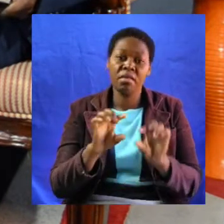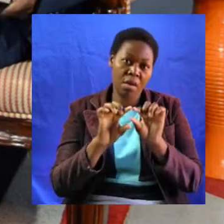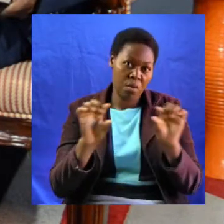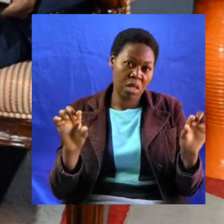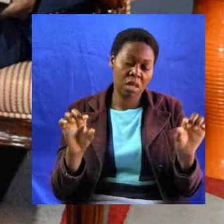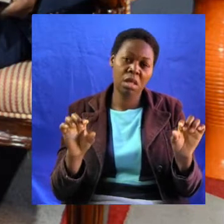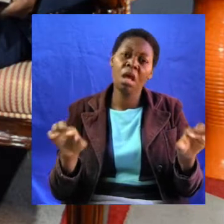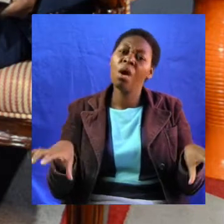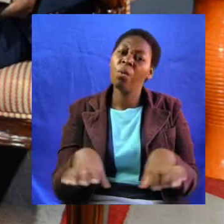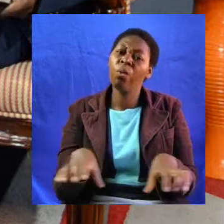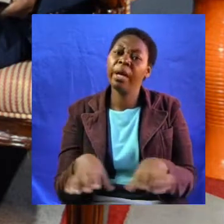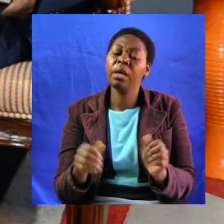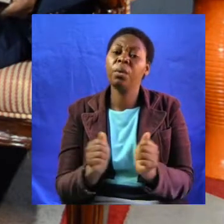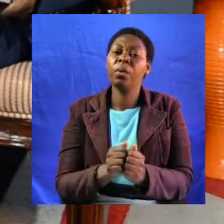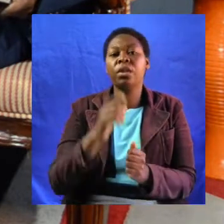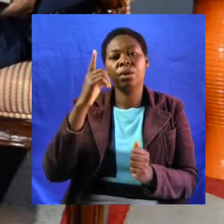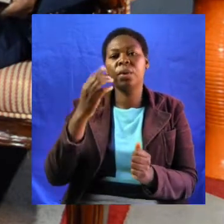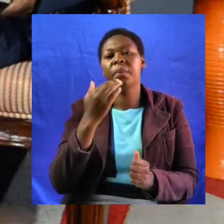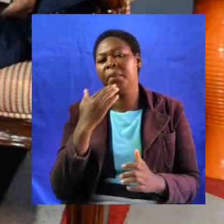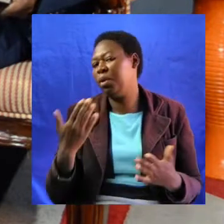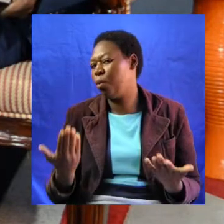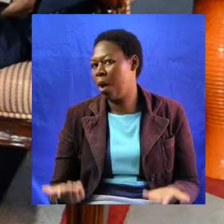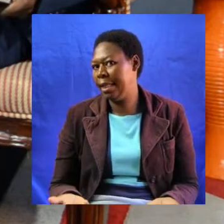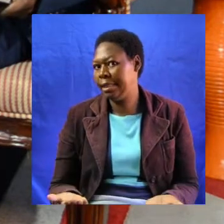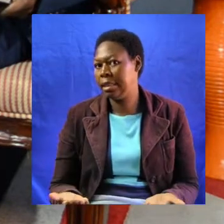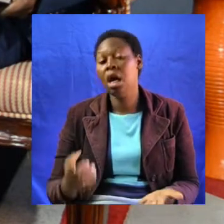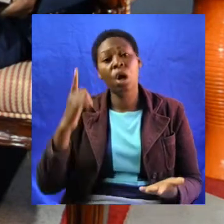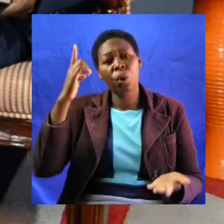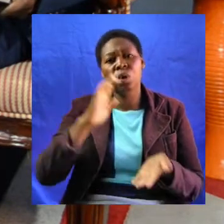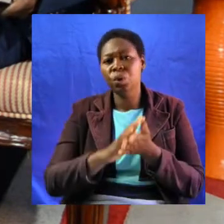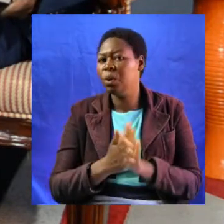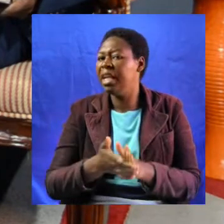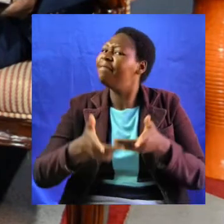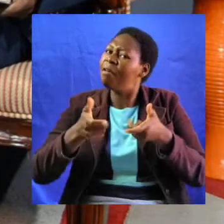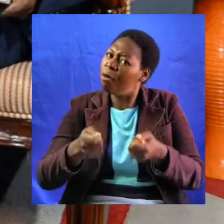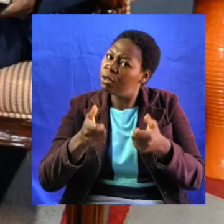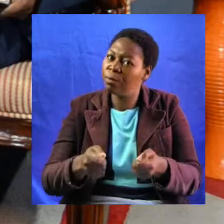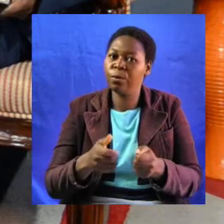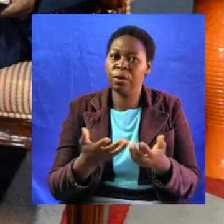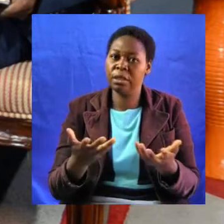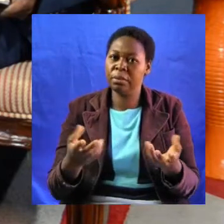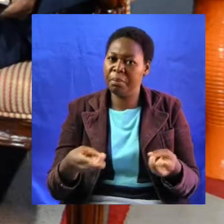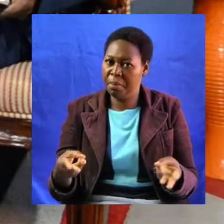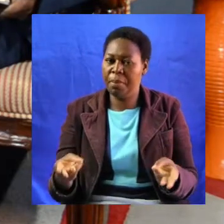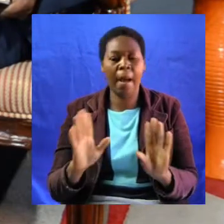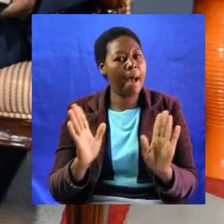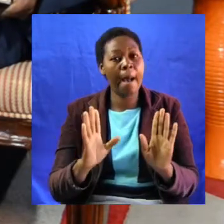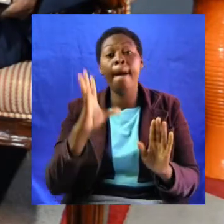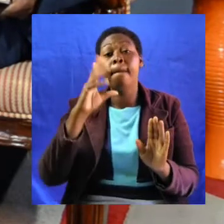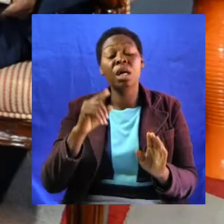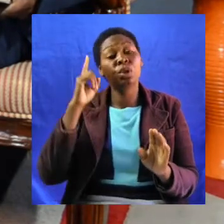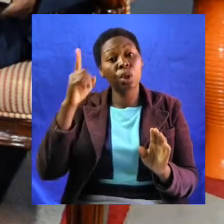kushanda naMwari. Ndoda kuti vateereri vazvibate kuti Mwari haamanikidzi. Asi anoita zvese